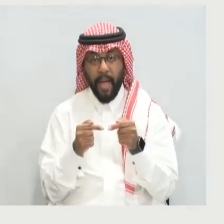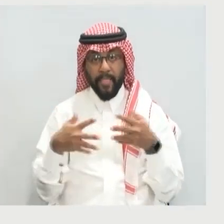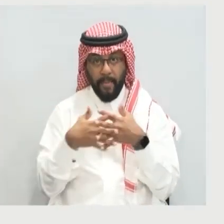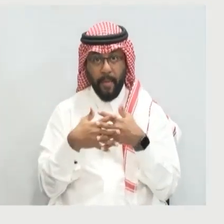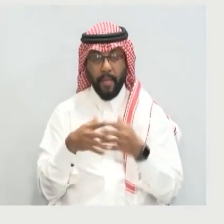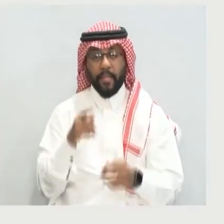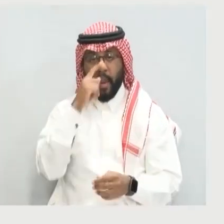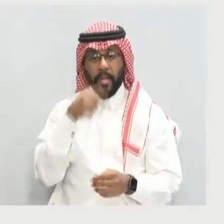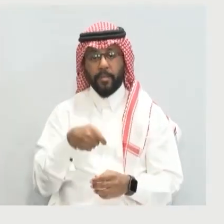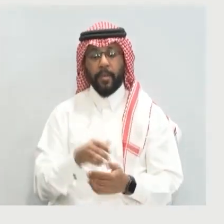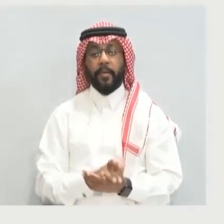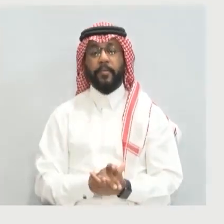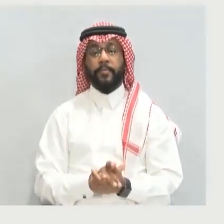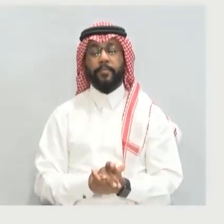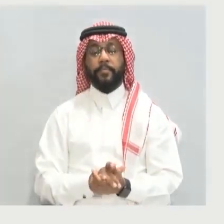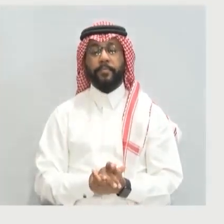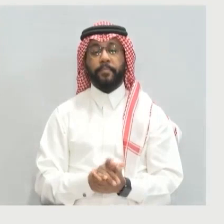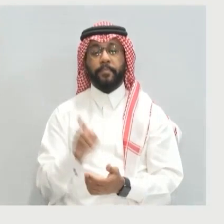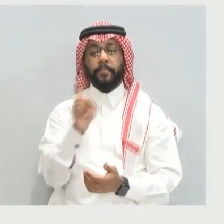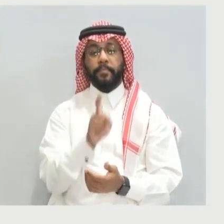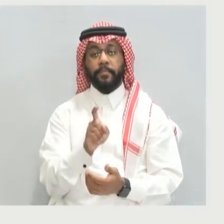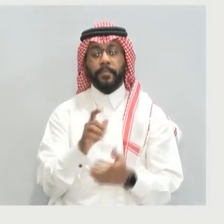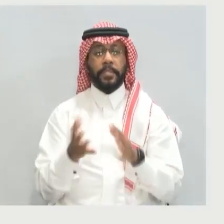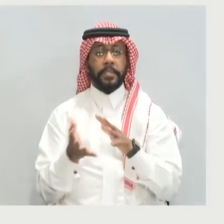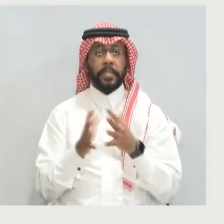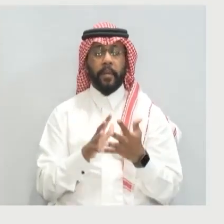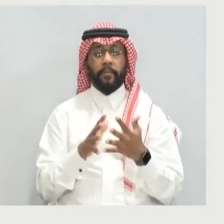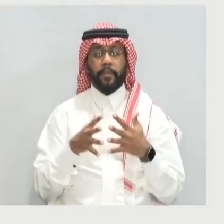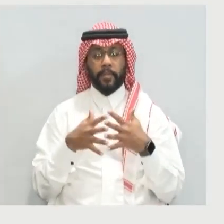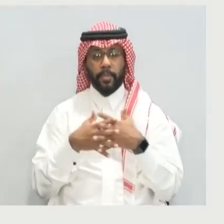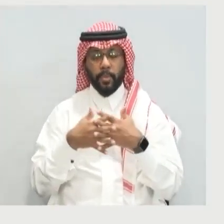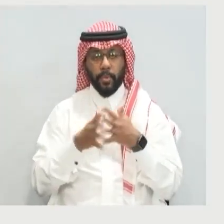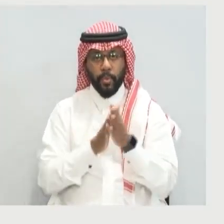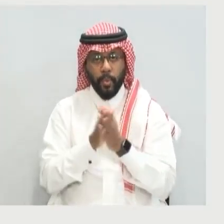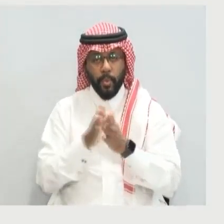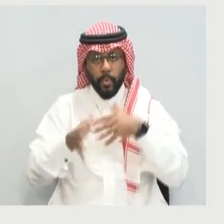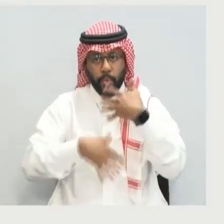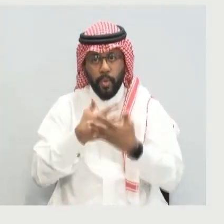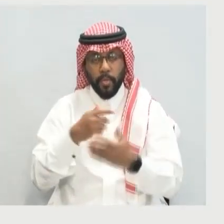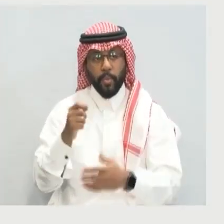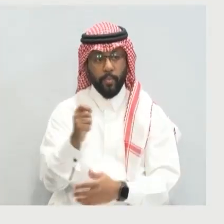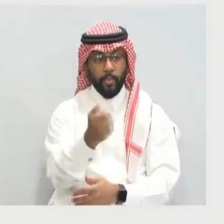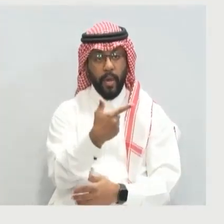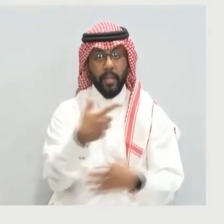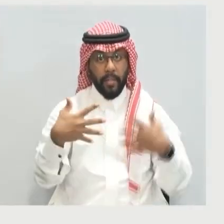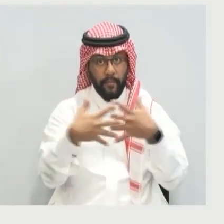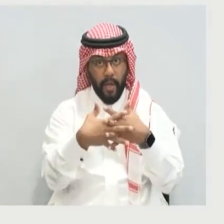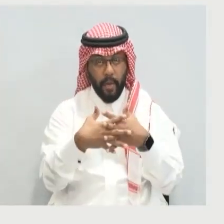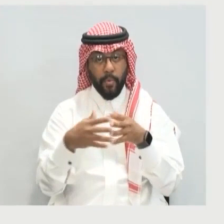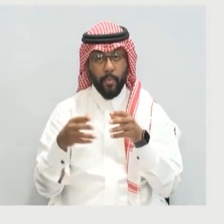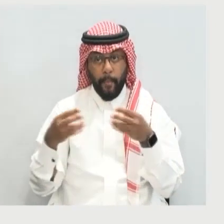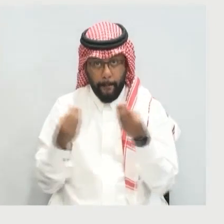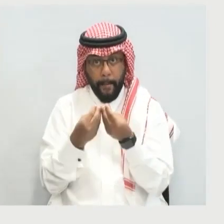مع الزمن السؤال الثامن صف العلاقه بين طاقه التنشيط وسرعه التفاعل الكيميائي ما